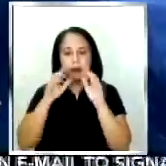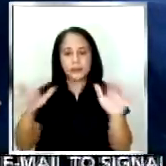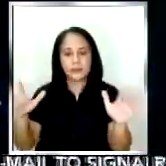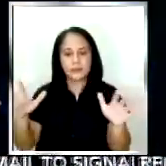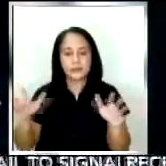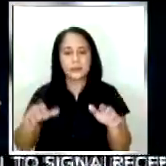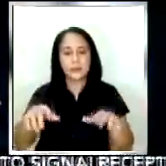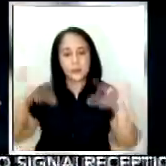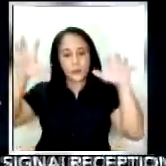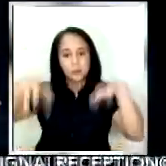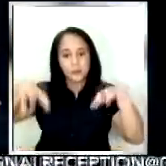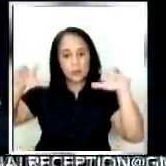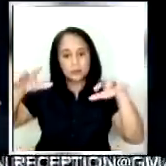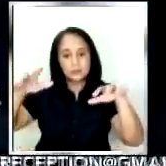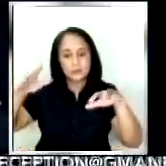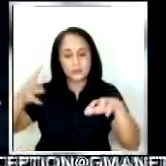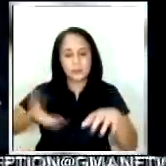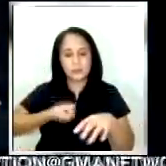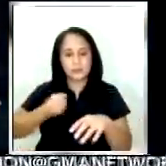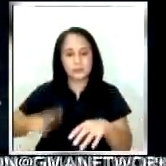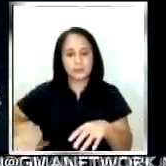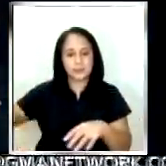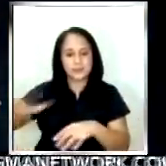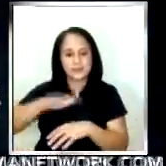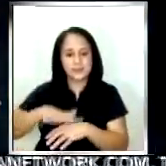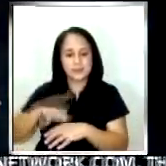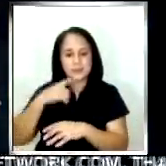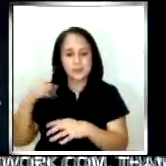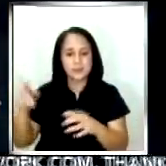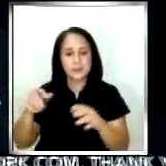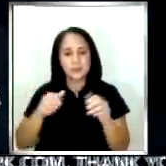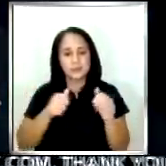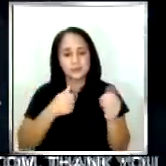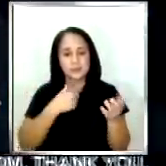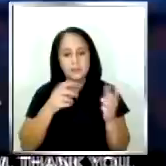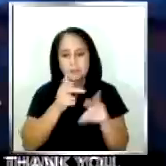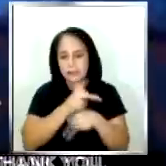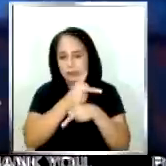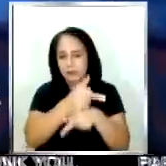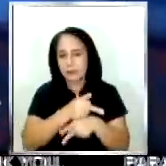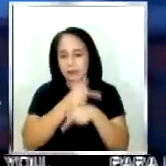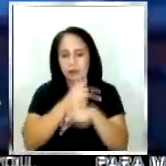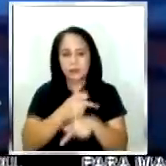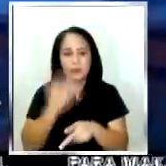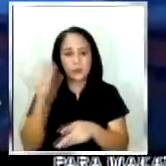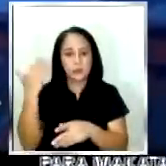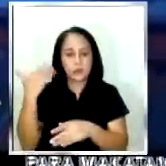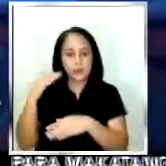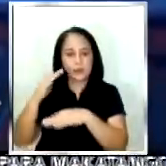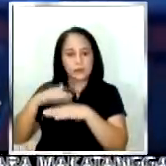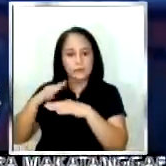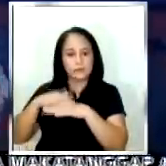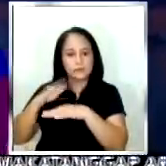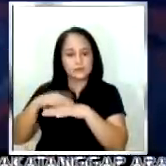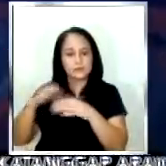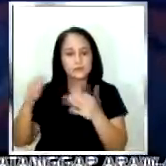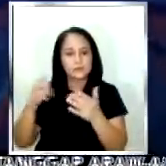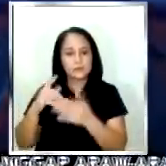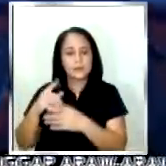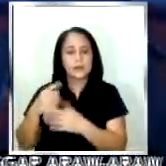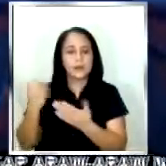lugar. Pinapayuhan pa rin ng otoridad ang mga residente na mag-ingat, lalo't itinaas na sa red alert ang ilang barangay malapit sa